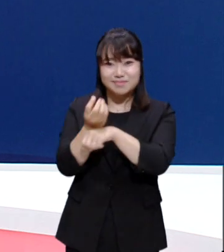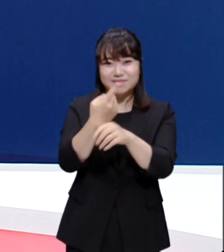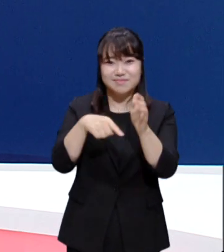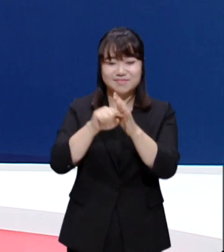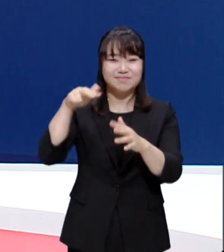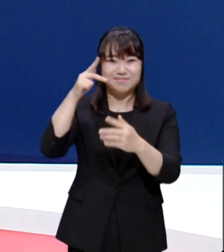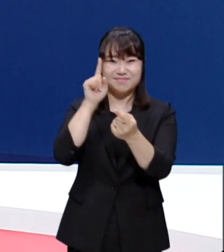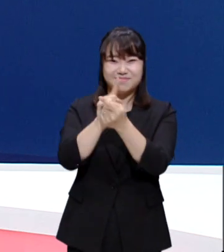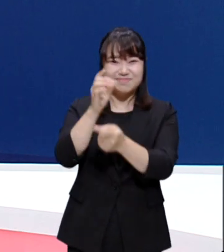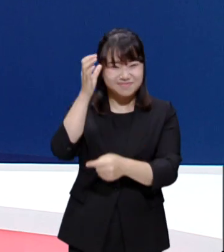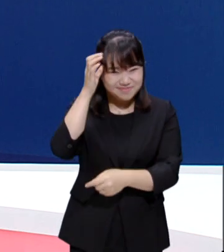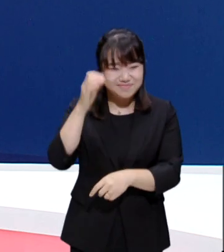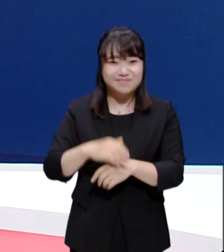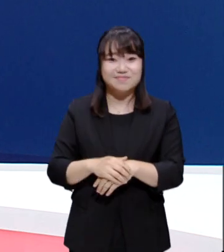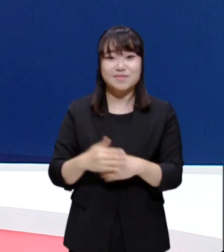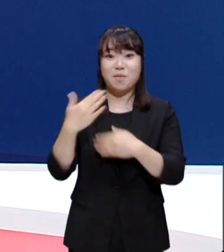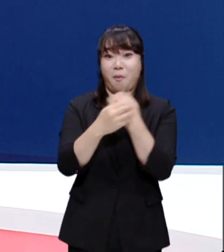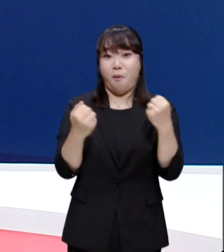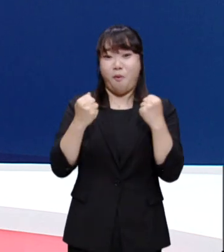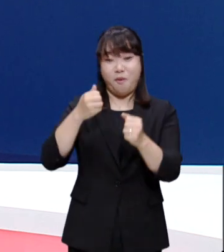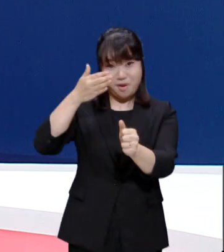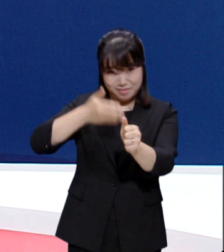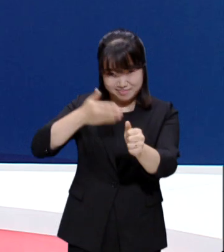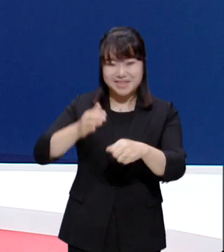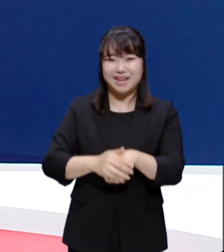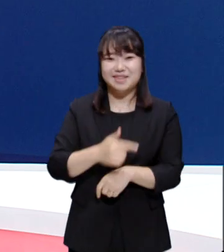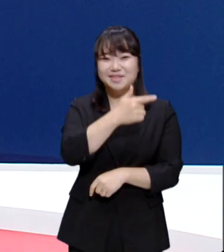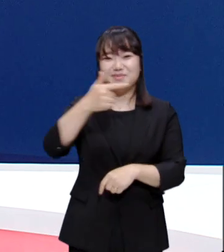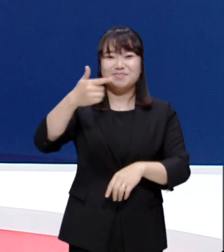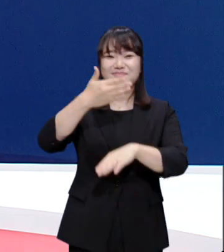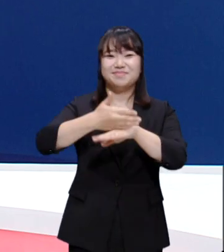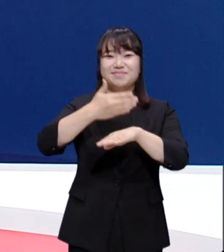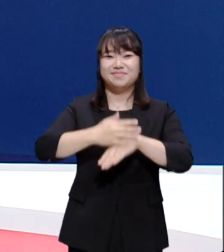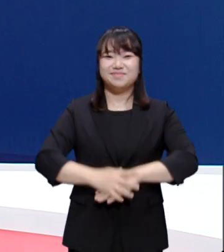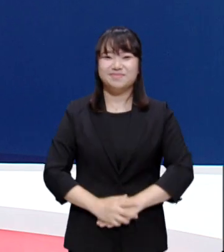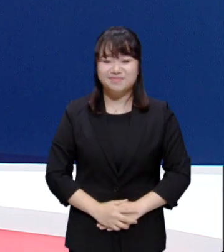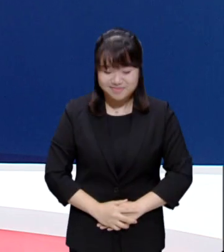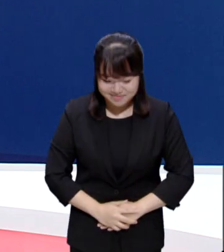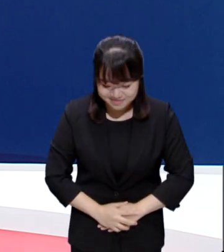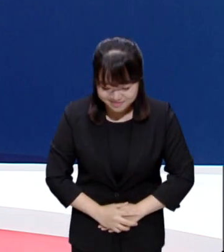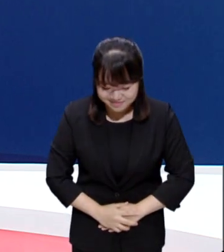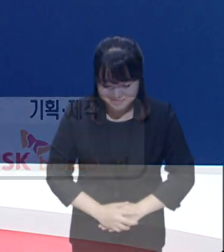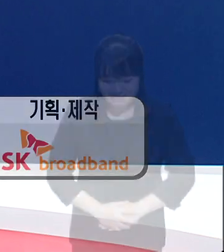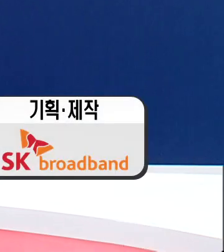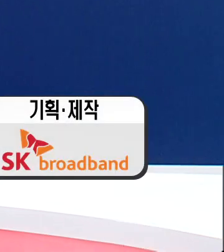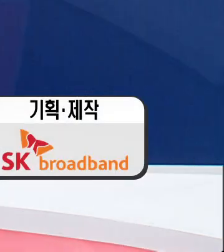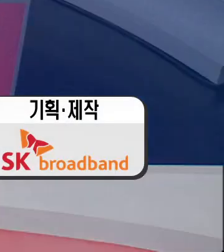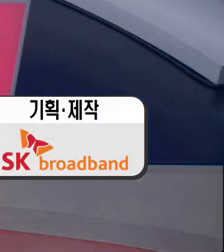소식으로 다음 주 찾아뵙겠습니다. 네, 건강한 주말 보내시기 바랍니다. 시청해주신 여러분 고맙습니다.